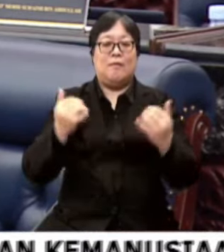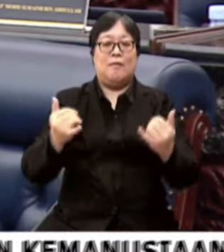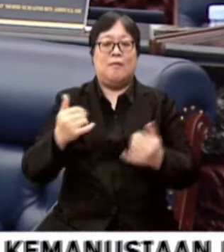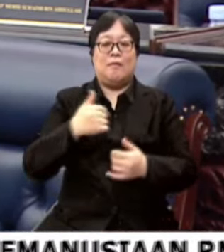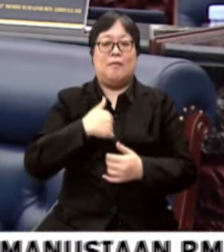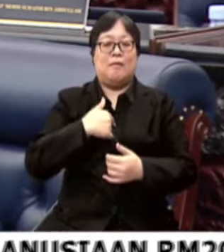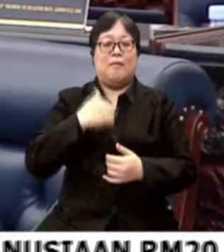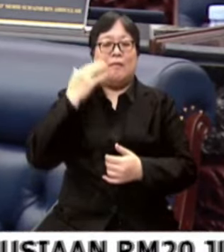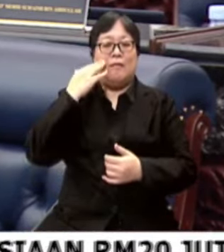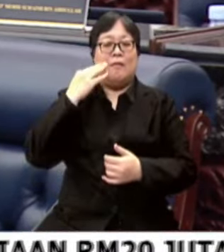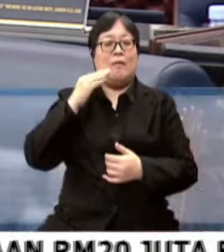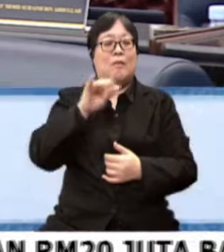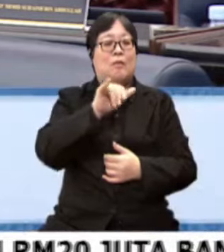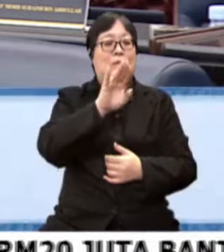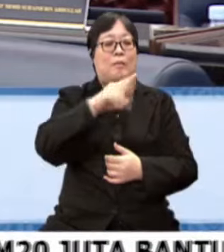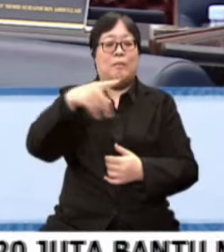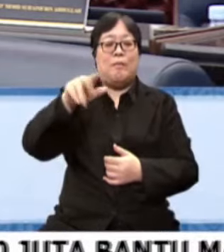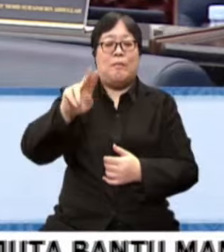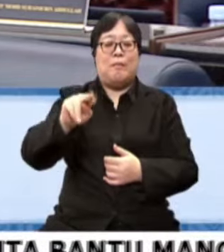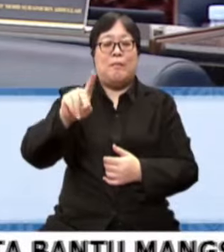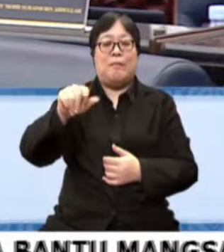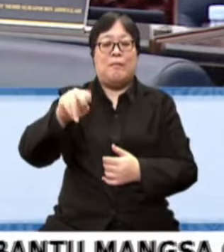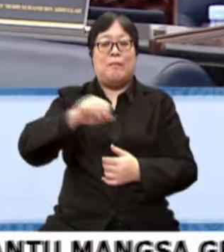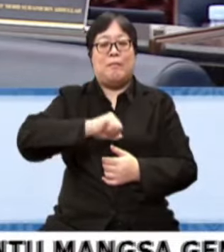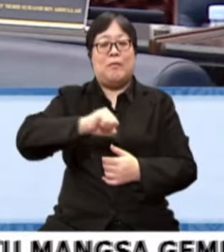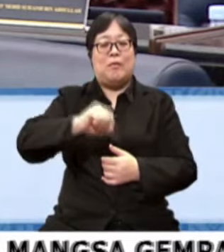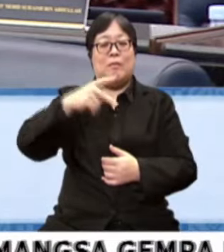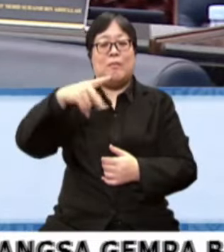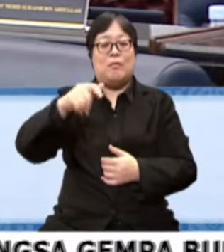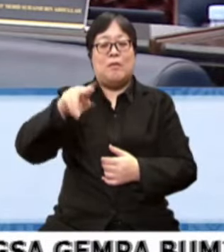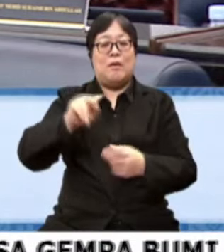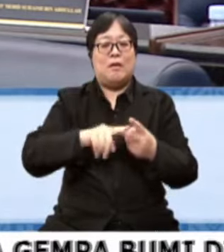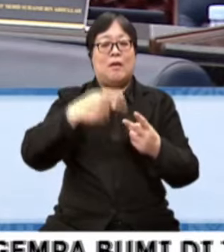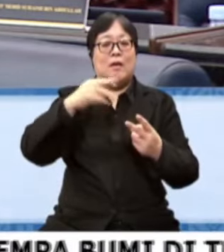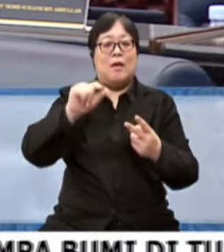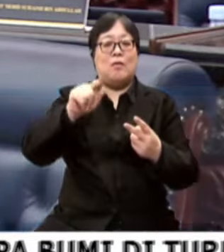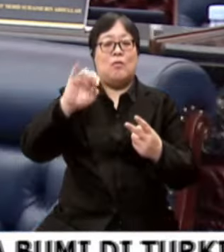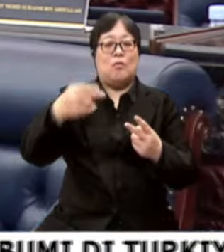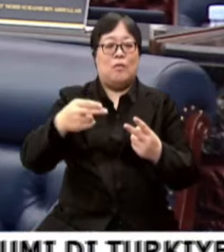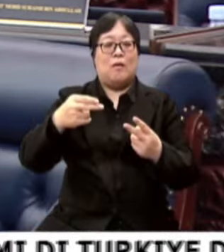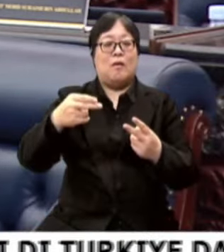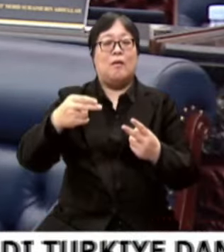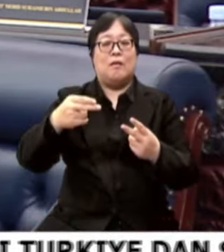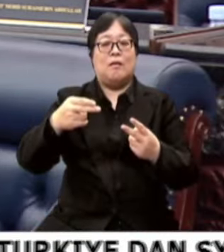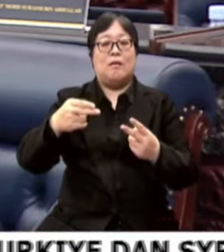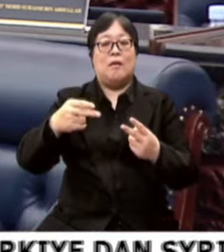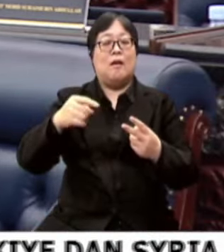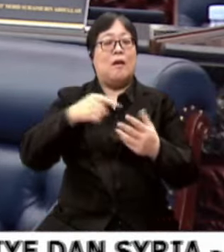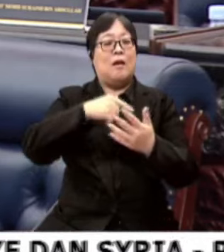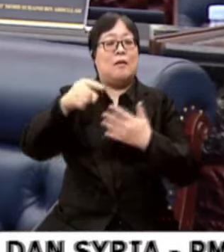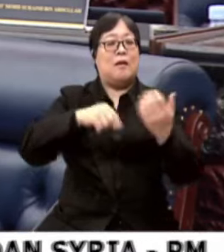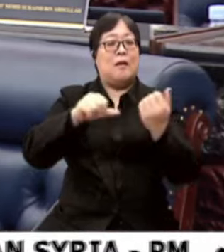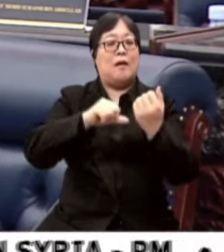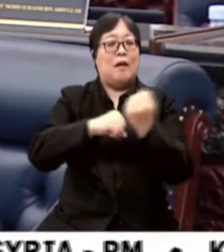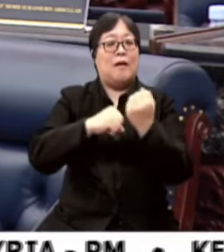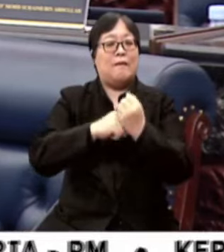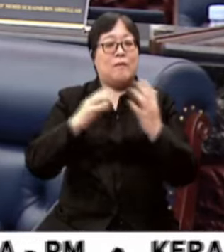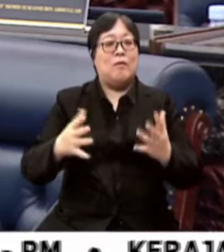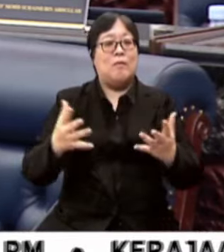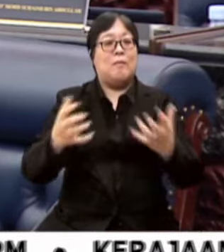saya punya maklum yang Bapak pandan pejuang Tegar pencucian merupakan antara aktivis yang benar-benar